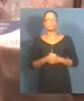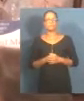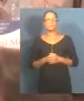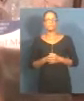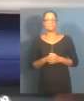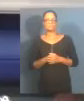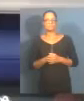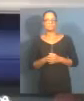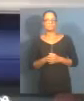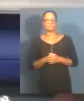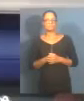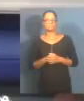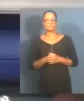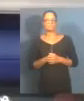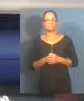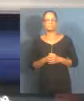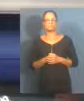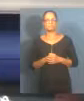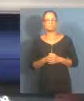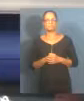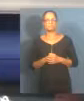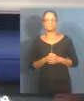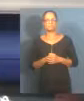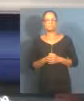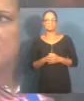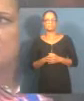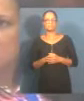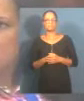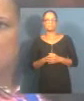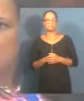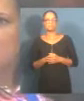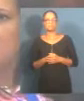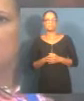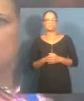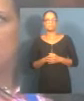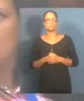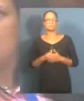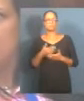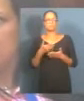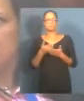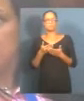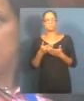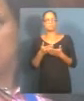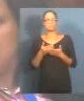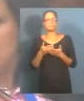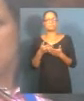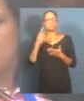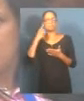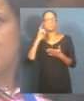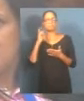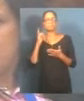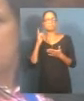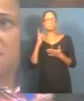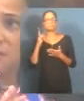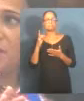c'est, je ne dis pas ça par méchanceté, mais c'est de la casuistique, pratiquement, parce qu'en réalité, quel est